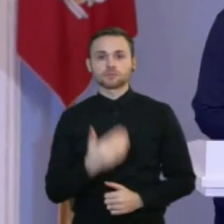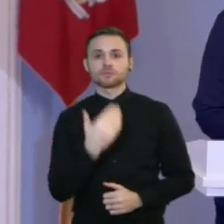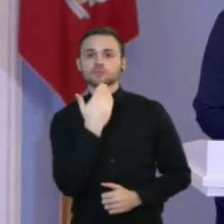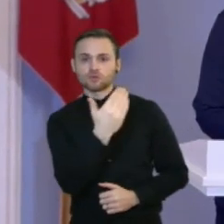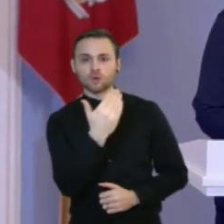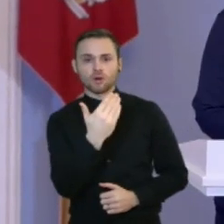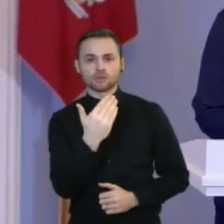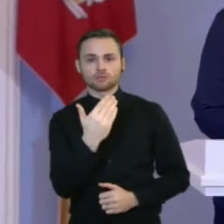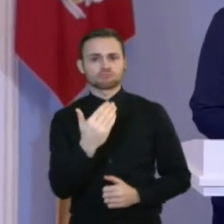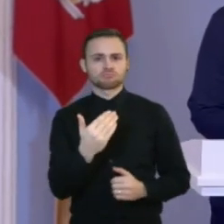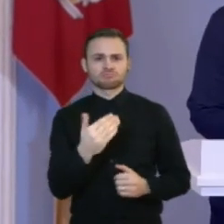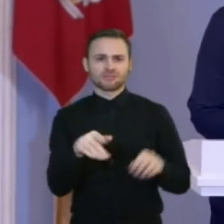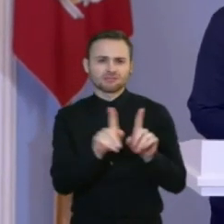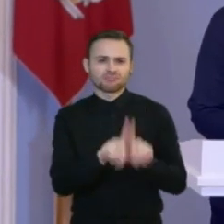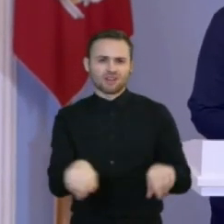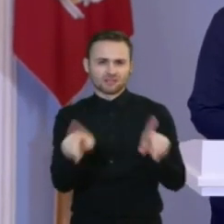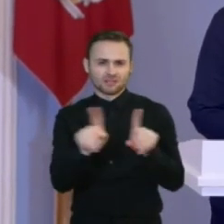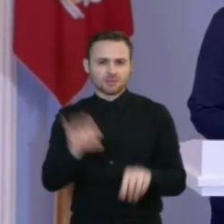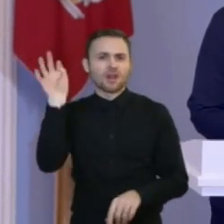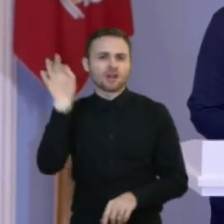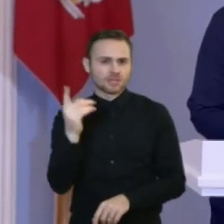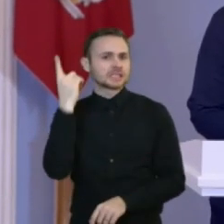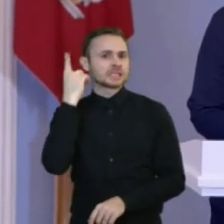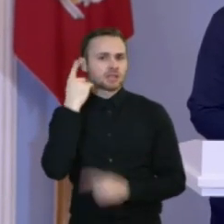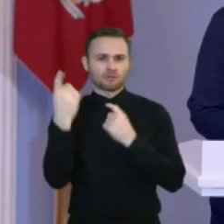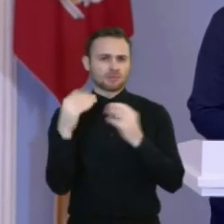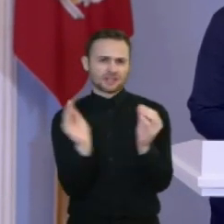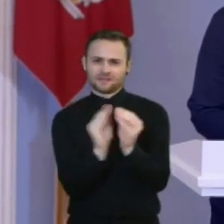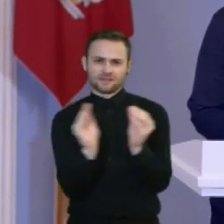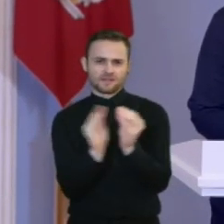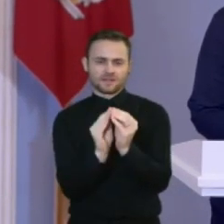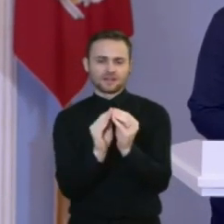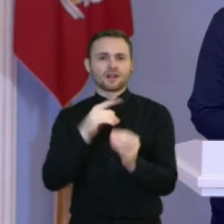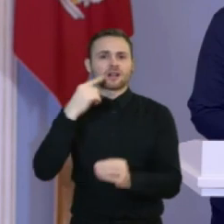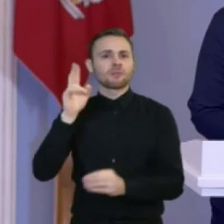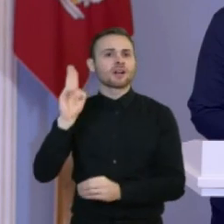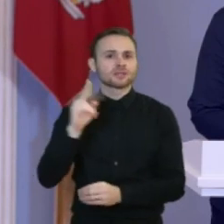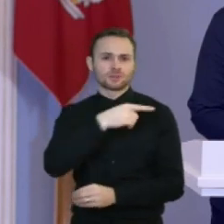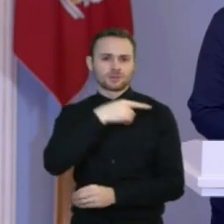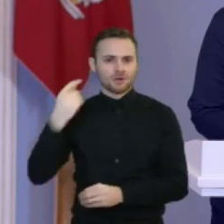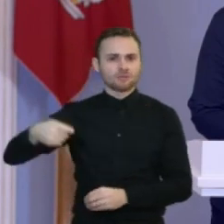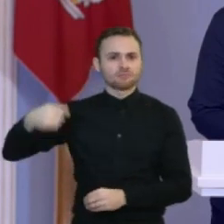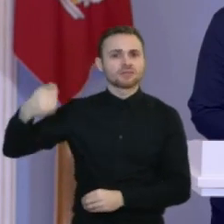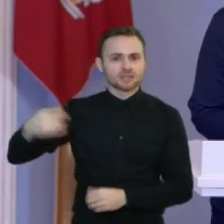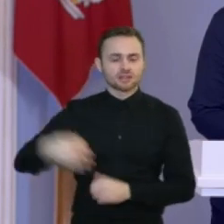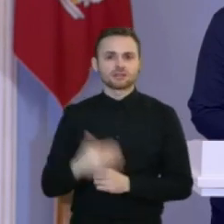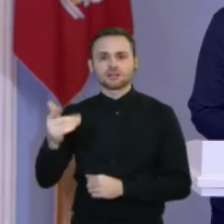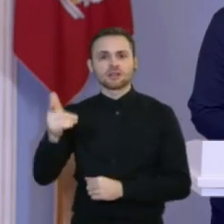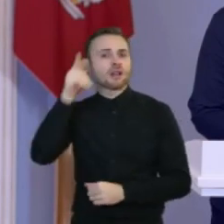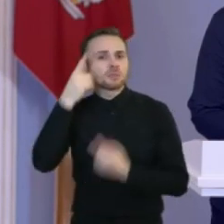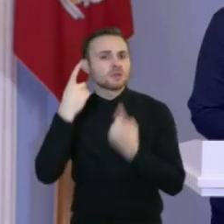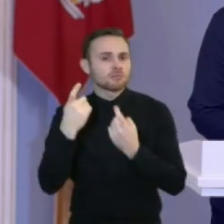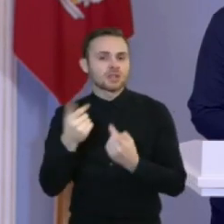retorika, kurią jau esame įpratę girdėti iš Rusijos prezidento Ji skirta gazdinti.